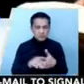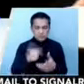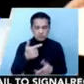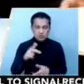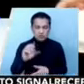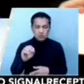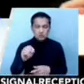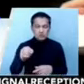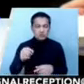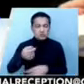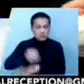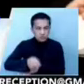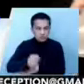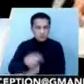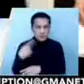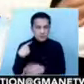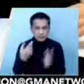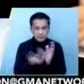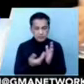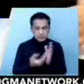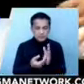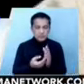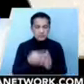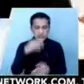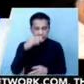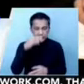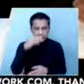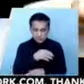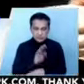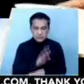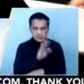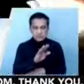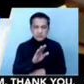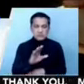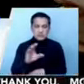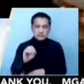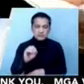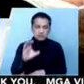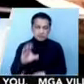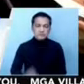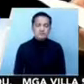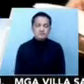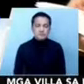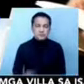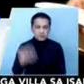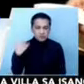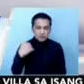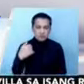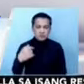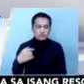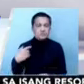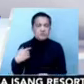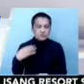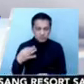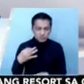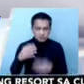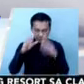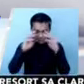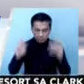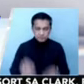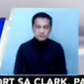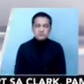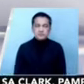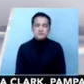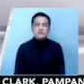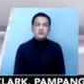kung may ebidensyang nagsinungaling siya sa kanyang Certificate of Candidacy nung tumakbo ito bilang mayor. Violation ng Omnibus